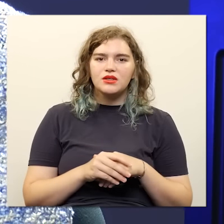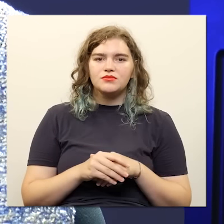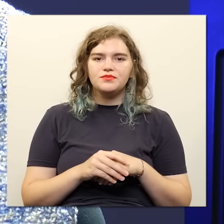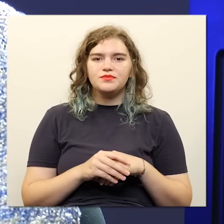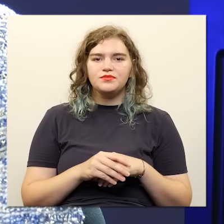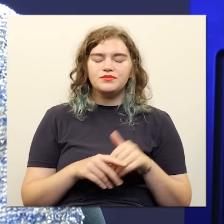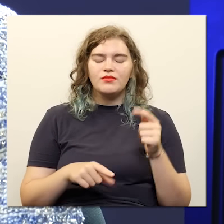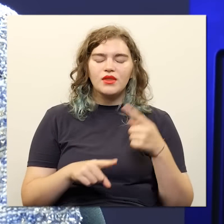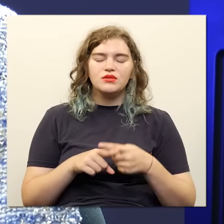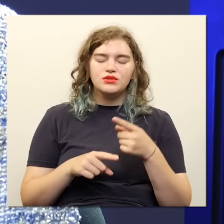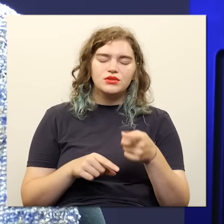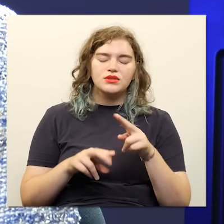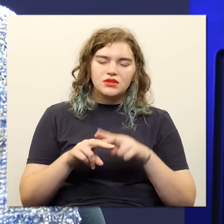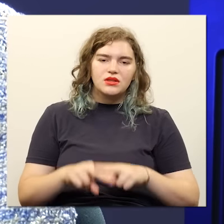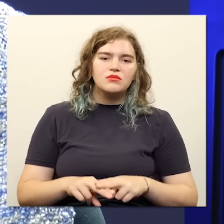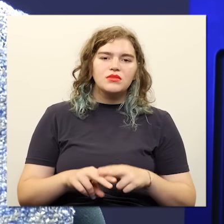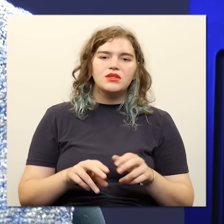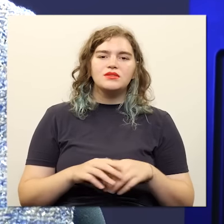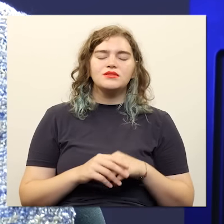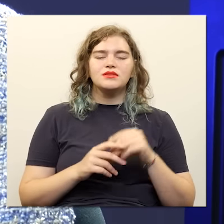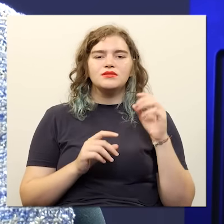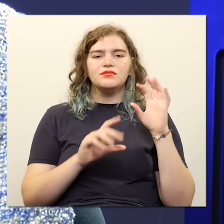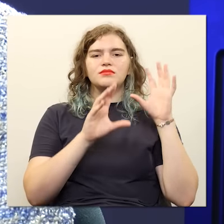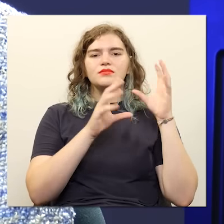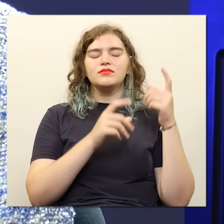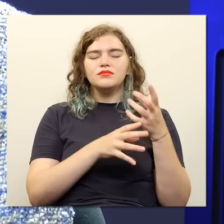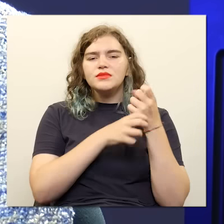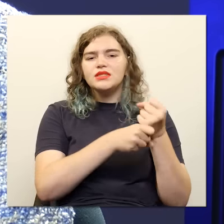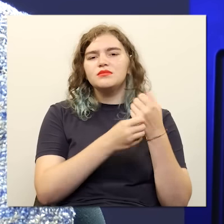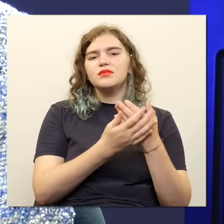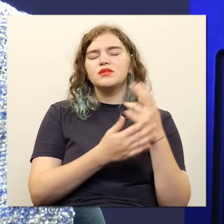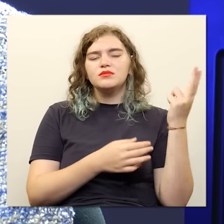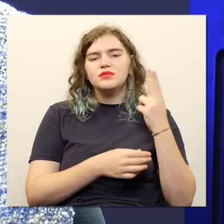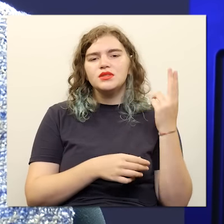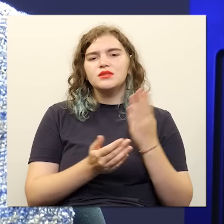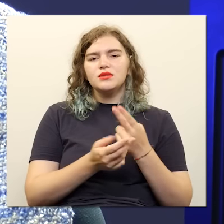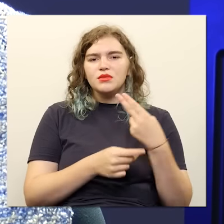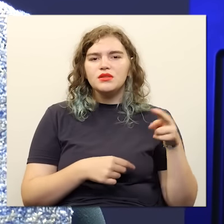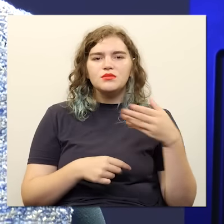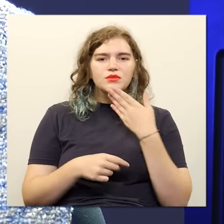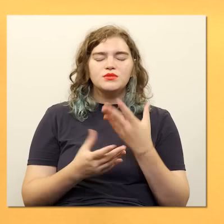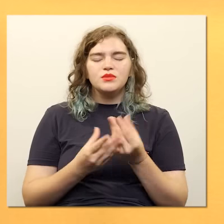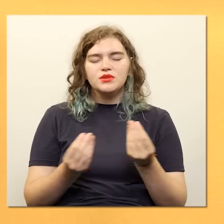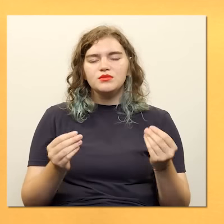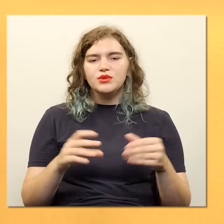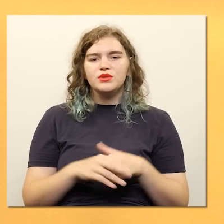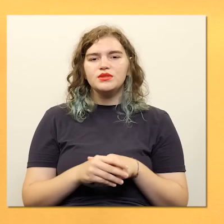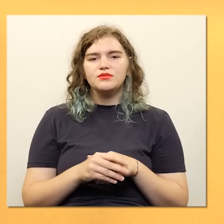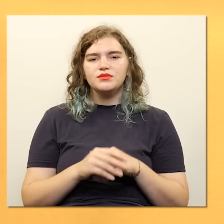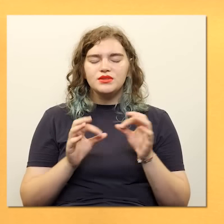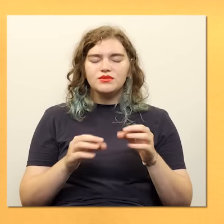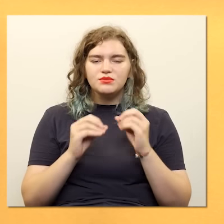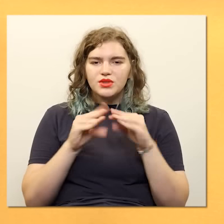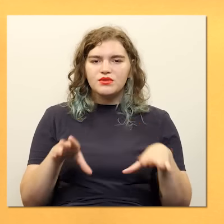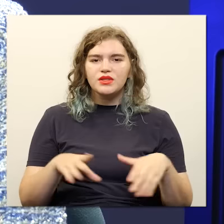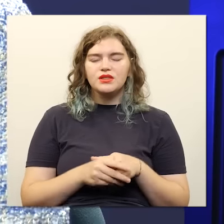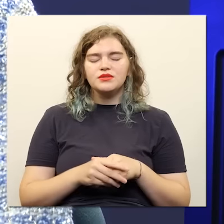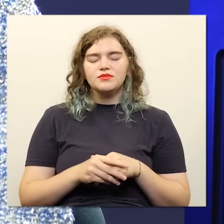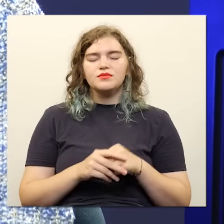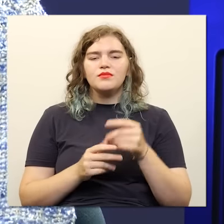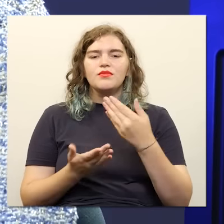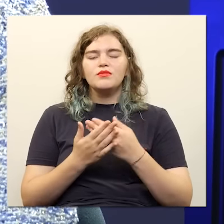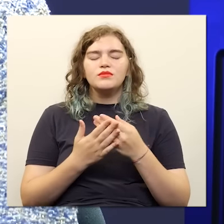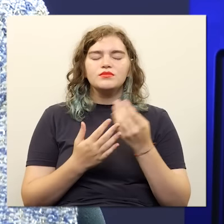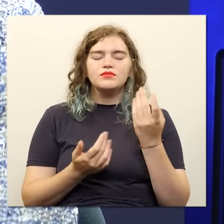binecuvântare. Mulțumesc. Și să rămâneți așa agățată în dependență de Dumnezeu. Mulțumesc. Vă mulțumesc! Fiți binecuvântați!